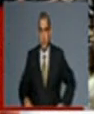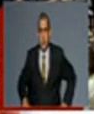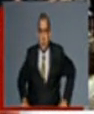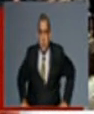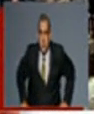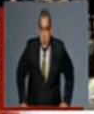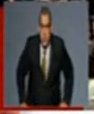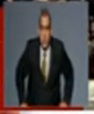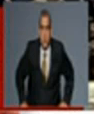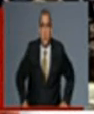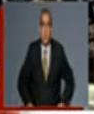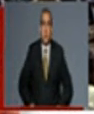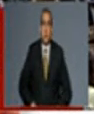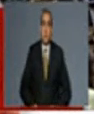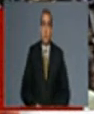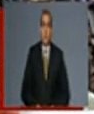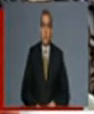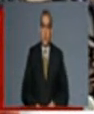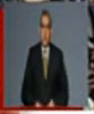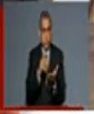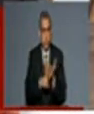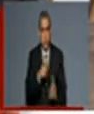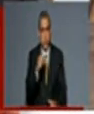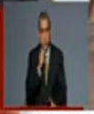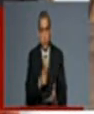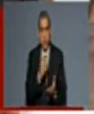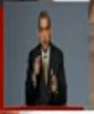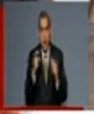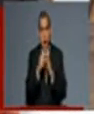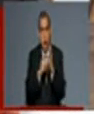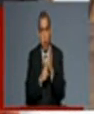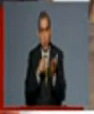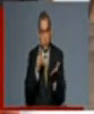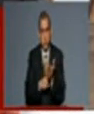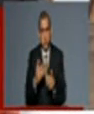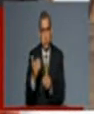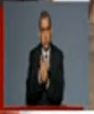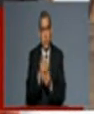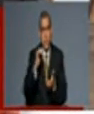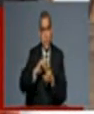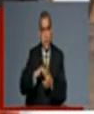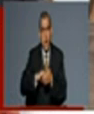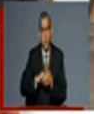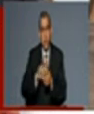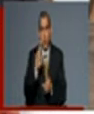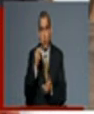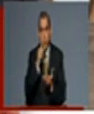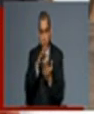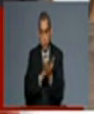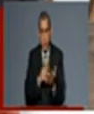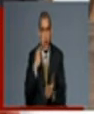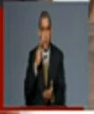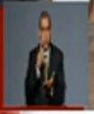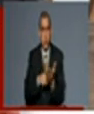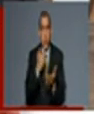اللحظة. نعم. أيضا كلمة، يعني كما تفضلت، كلمة أبو مازن كانت كلمة مهمة فيما يتعلق في الإمكانية لإدارة